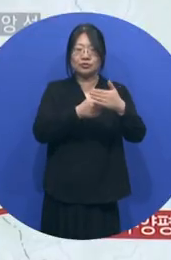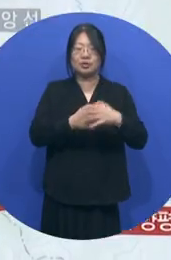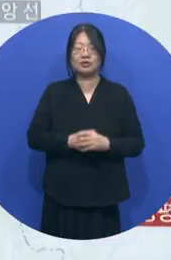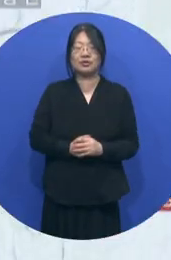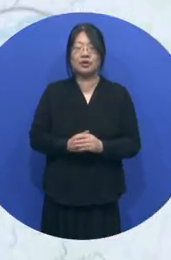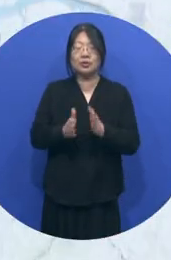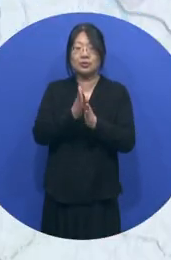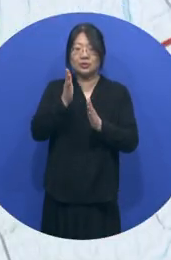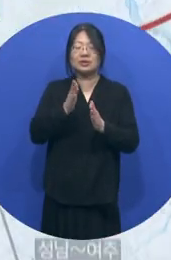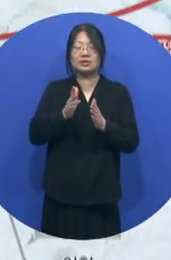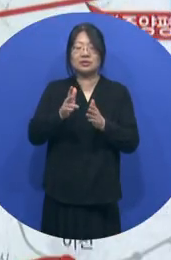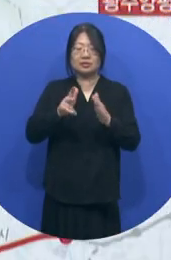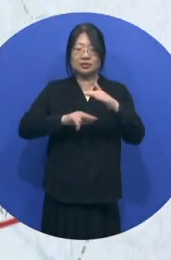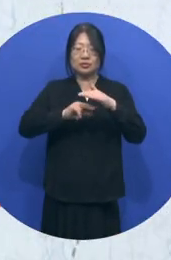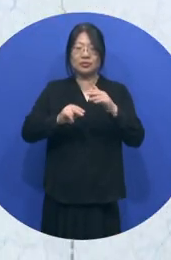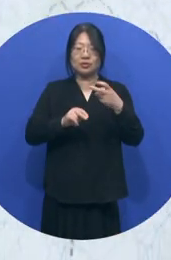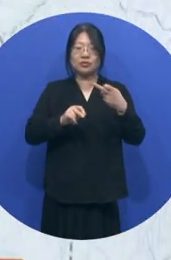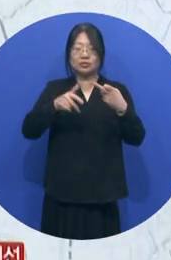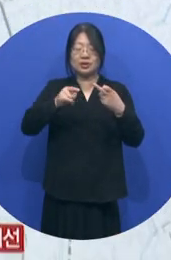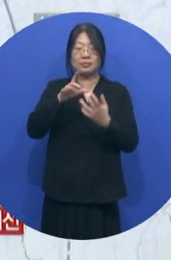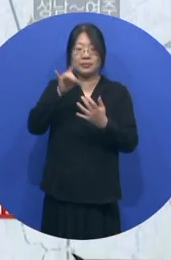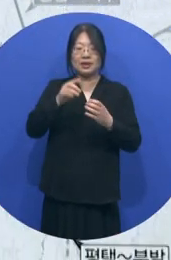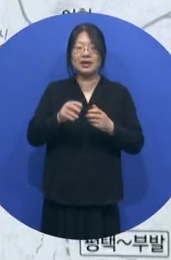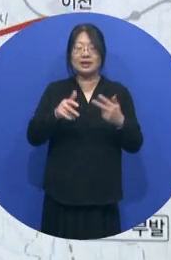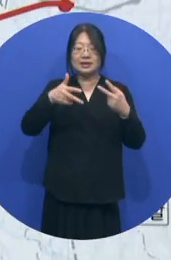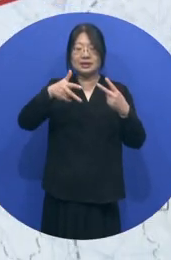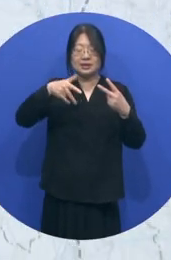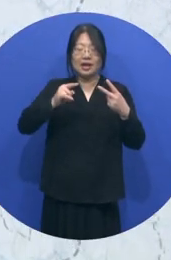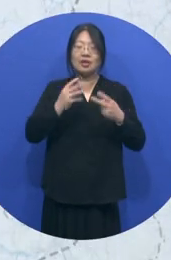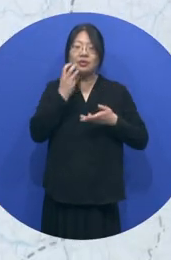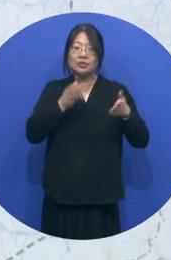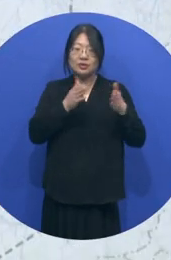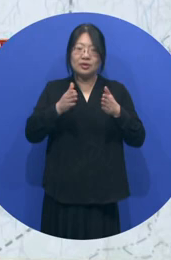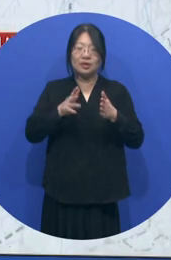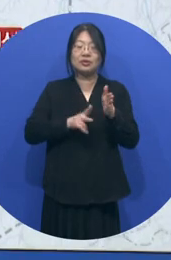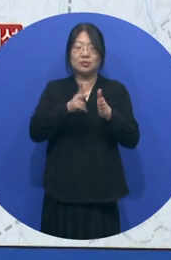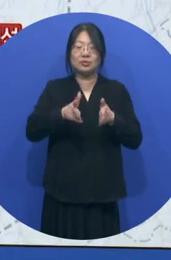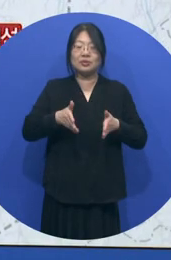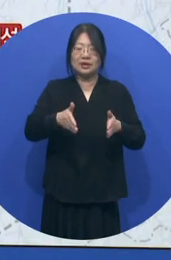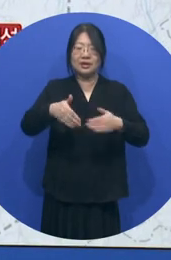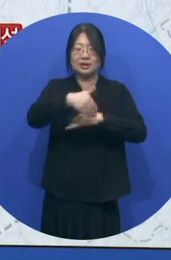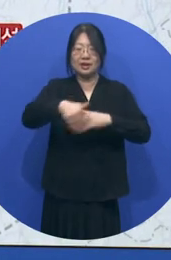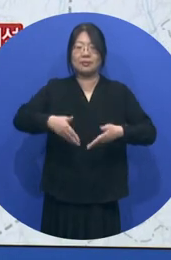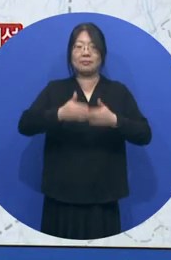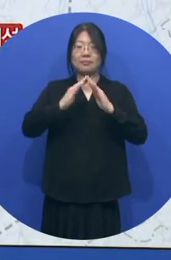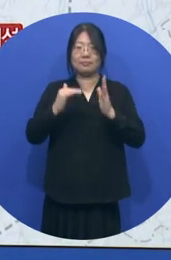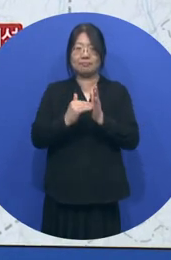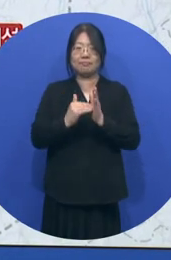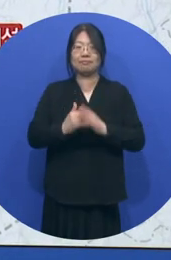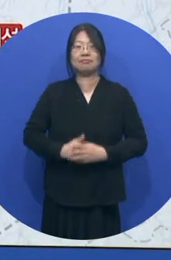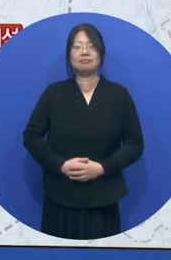도시철도 12개 노선을 선정해 제 2차 경도 도시 철도만 구축 계획안을 수립했습니다